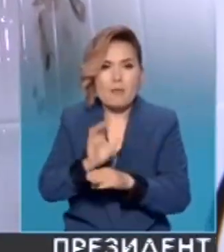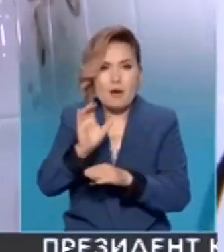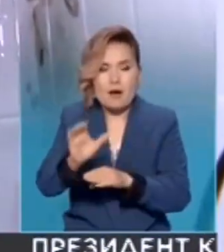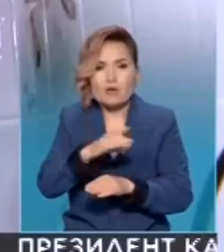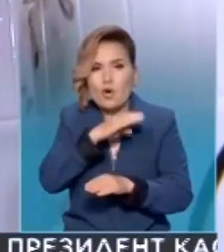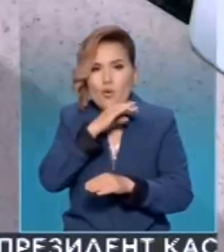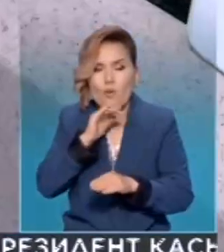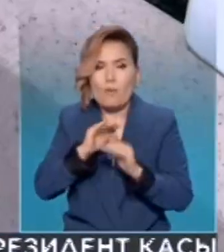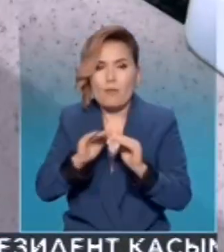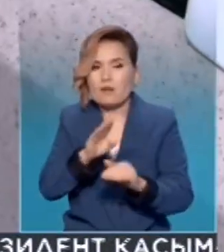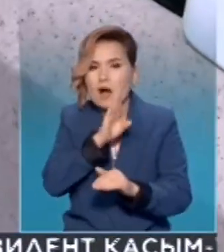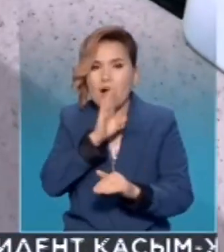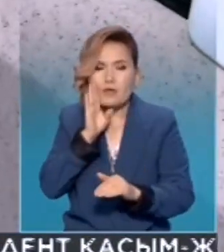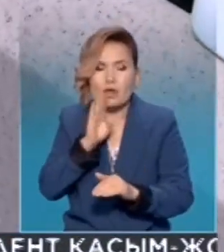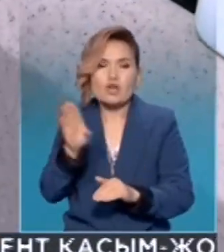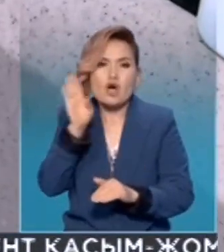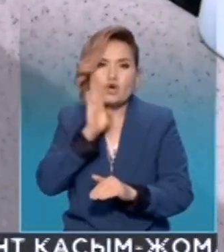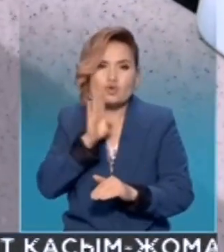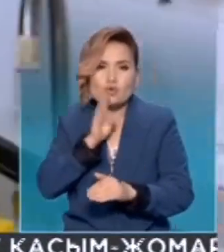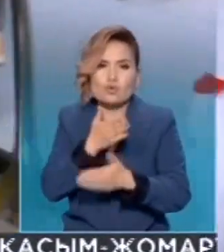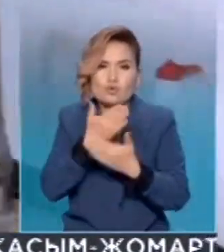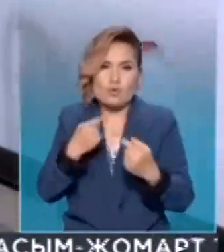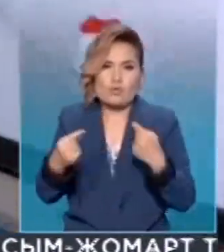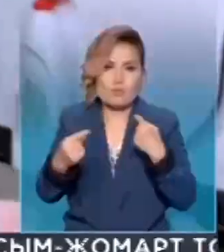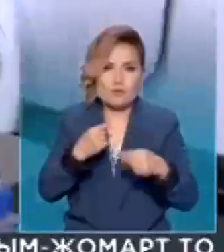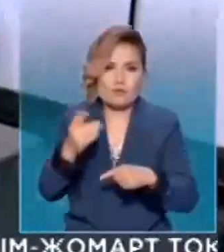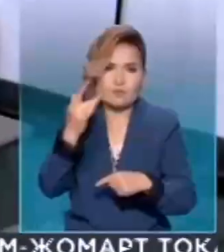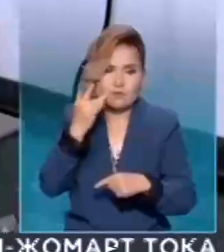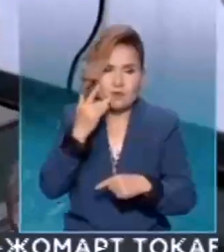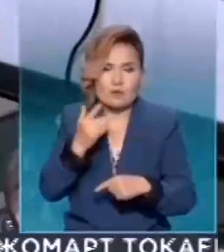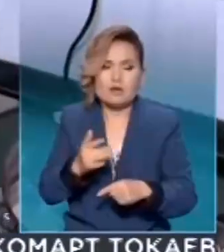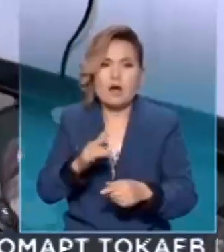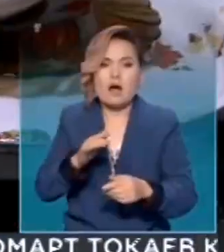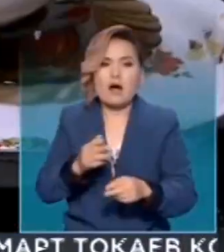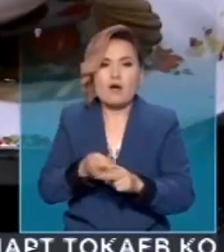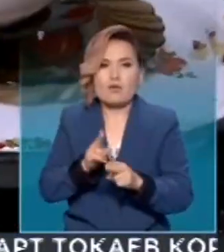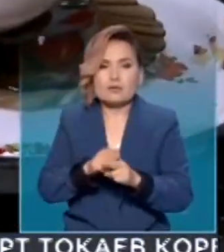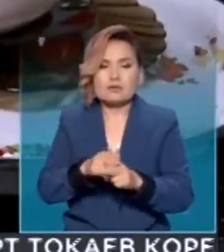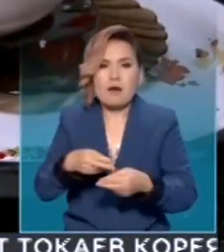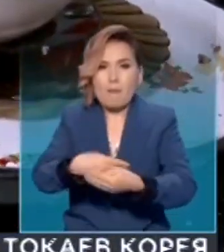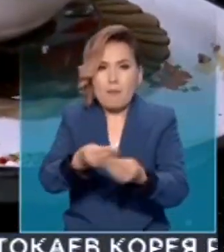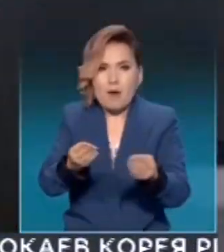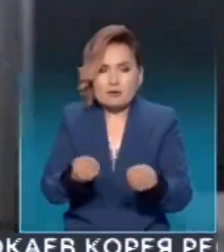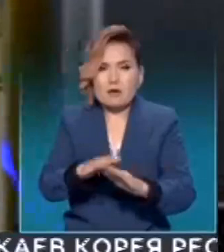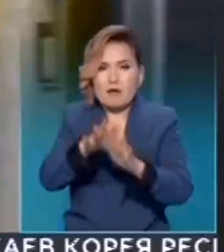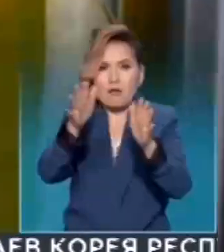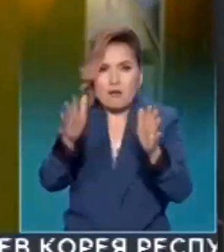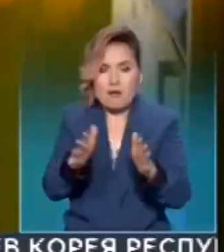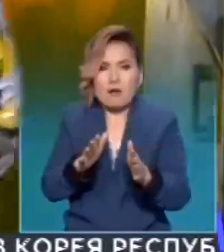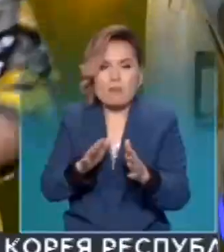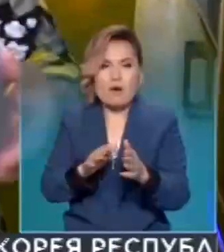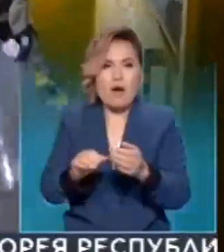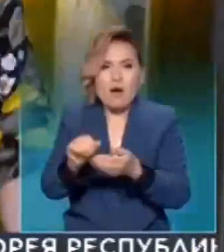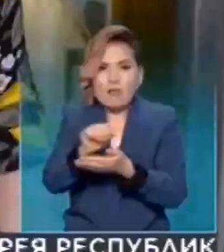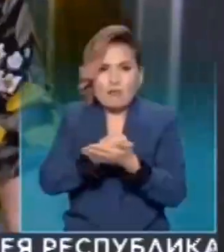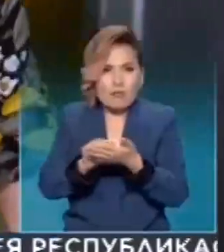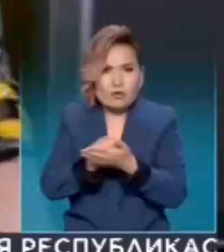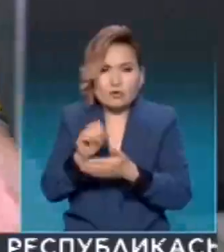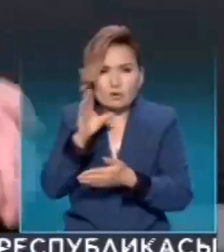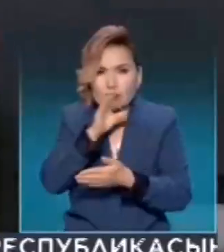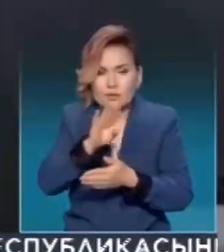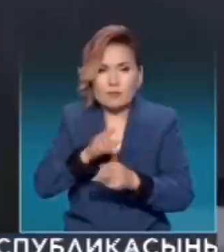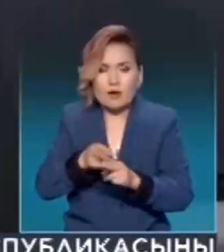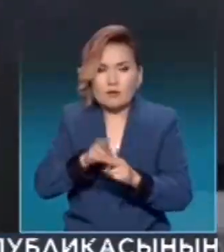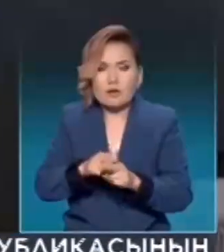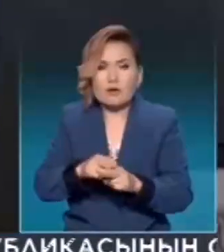балалана судың зардабы жанға әбден батқанын айтады. Міне, ыдыстарым бәрі тұр жуымай. Осындай баклажкаларға құйып аламыз да, ыдыс жуамыз.